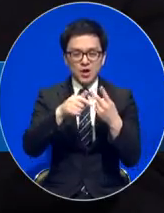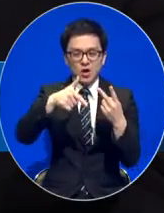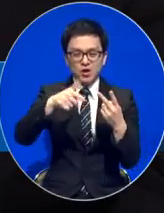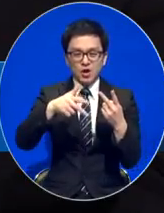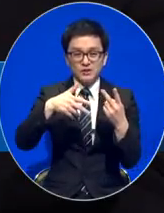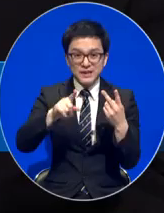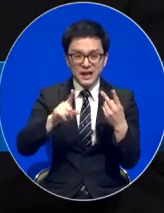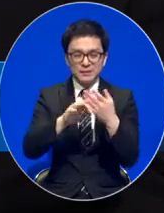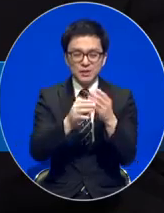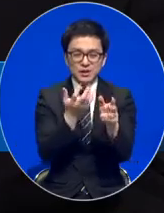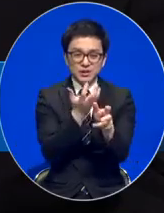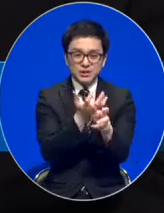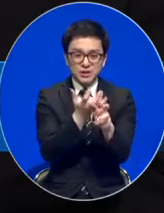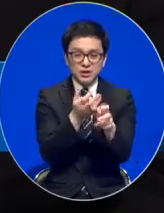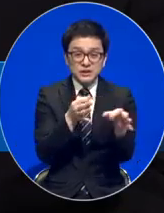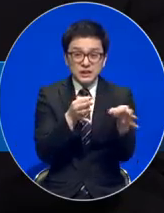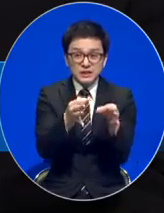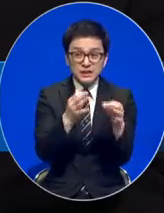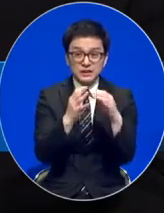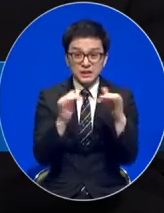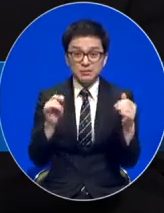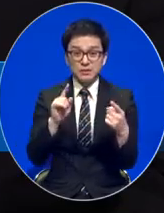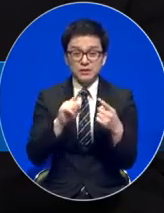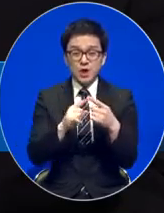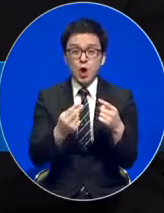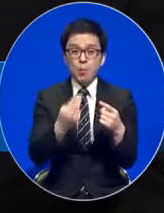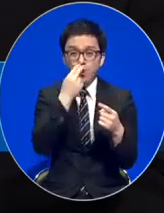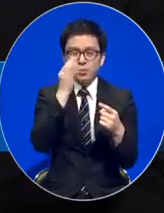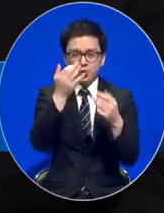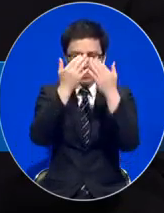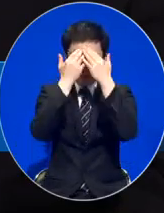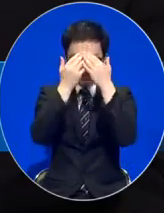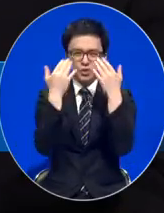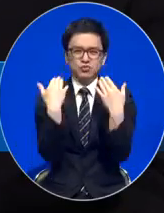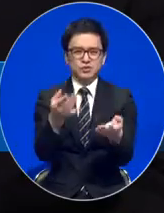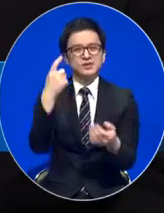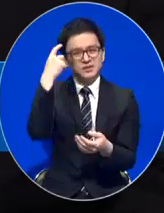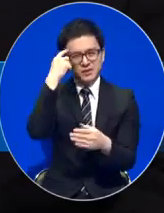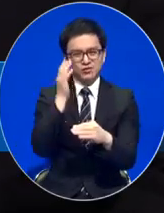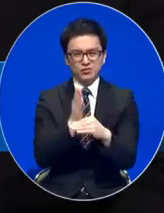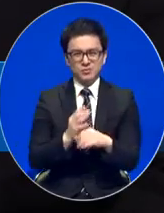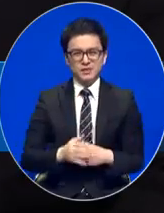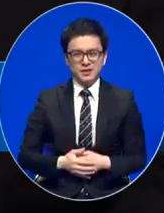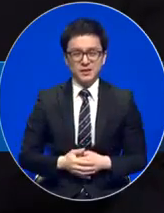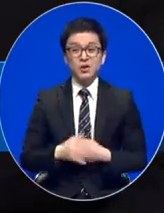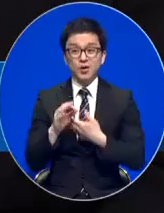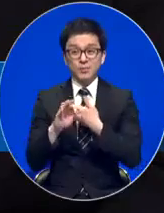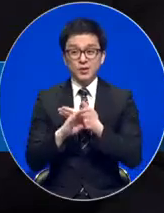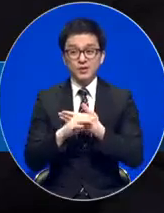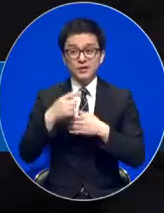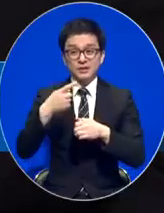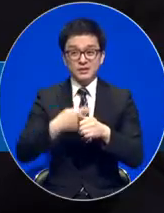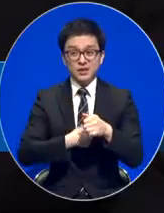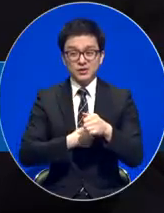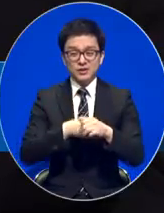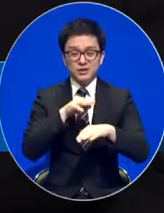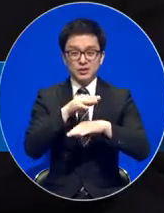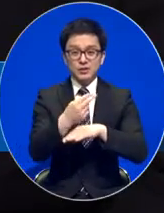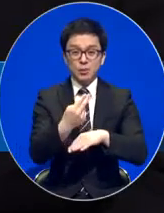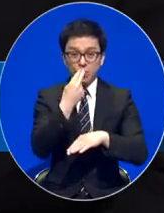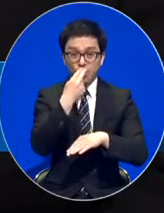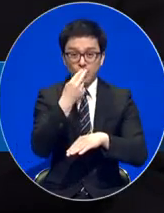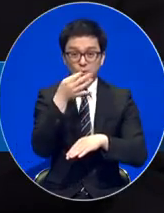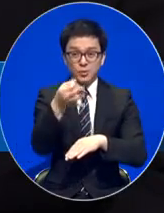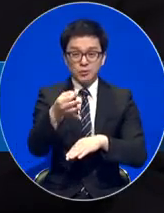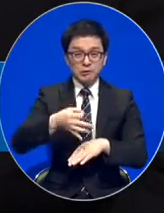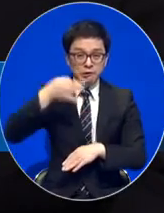뭐 생계형 자동차를 할 경우에는 아예 보험료를 면제해 주겠다라는 겁니다. 이렇게 되면 자동차 보험료를 내던